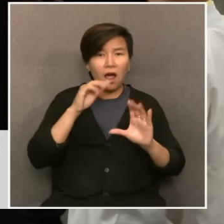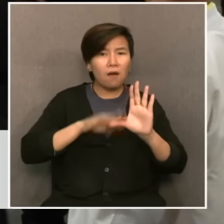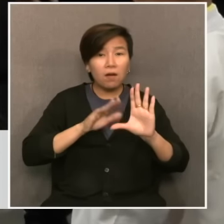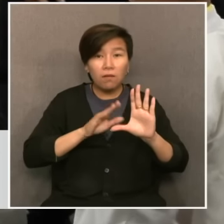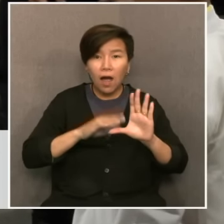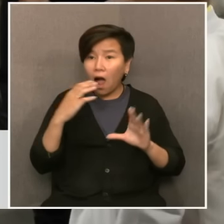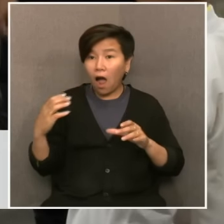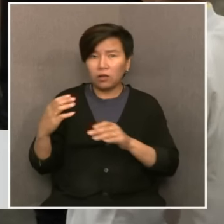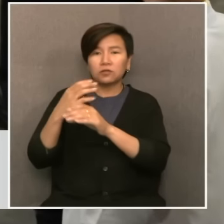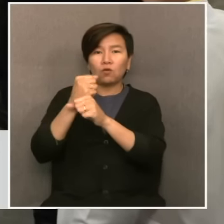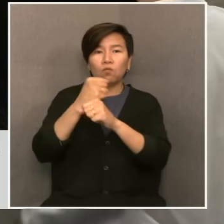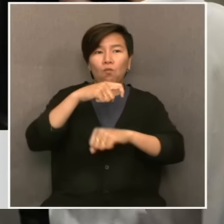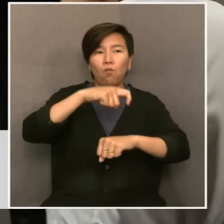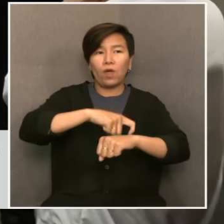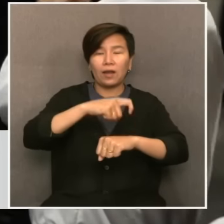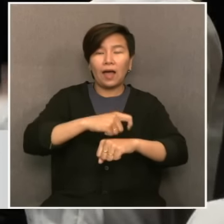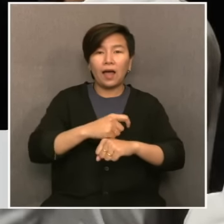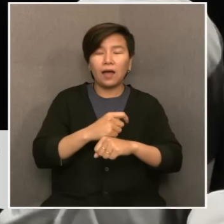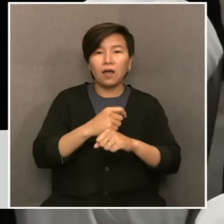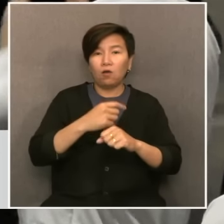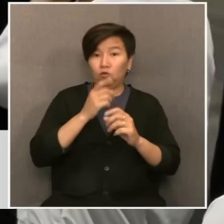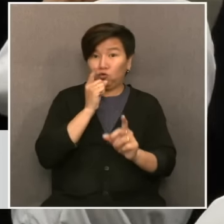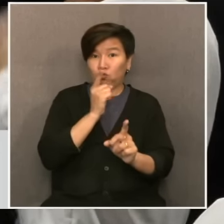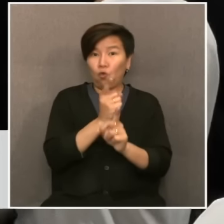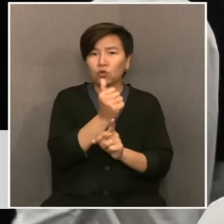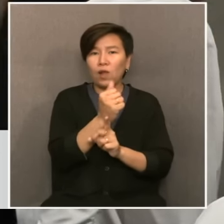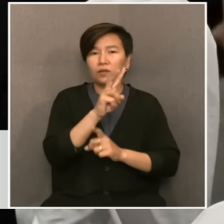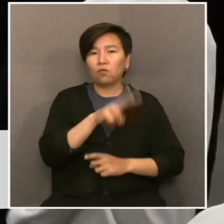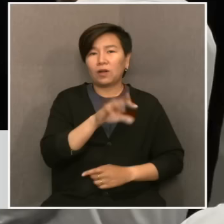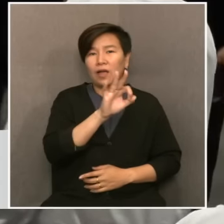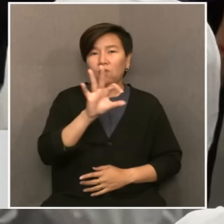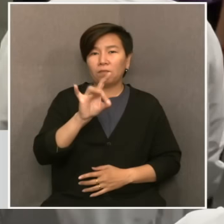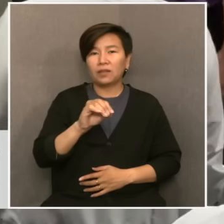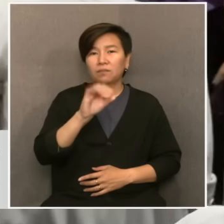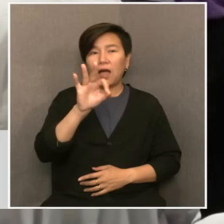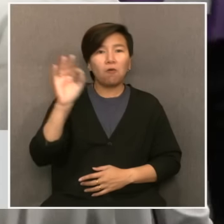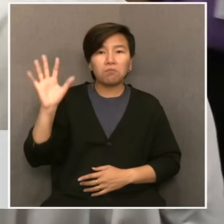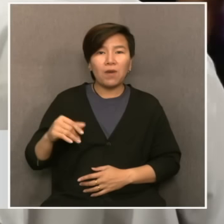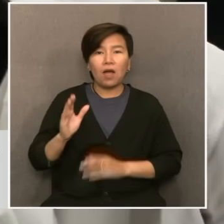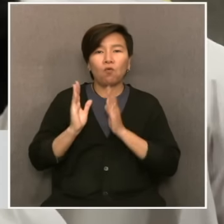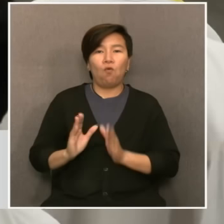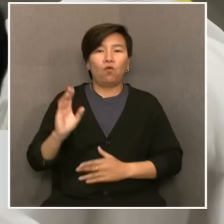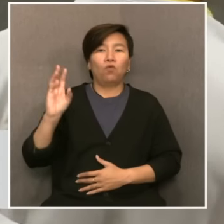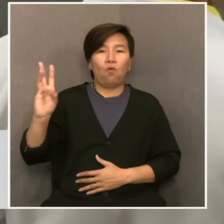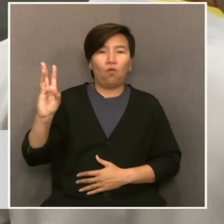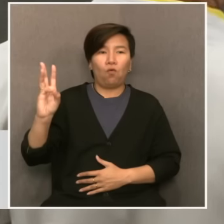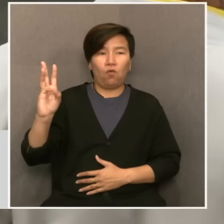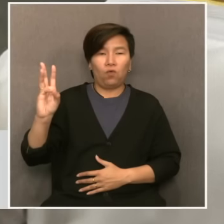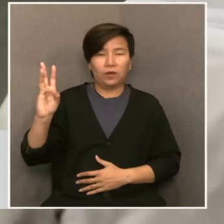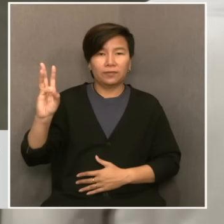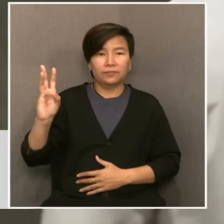านตัวตามเวลาพบว่ามี 2,989 คนค่ะไม่มารายงานตัว6คนจากผู้สมัครที่ผ่านรอบ